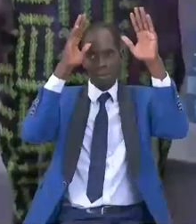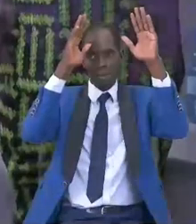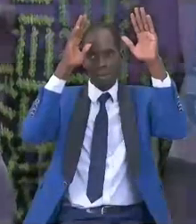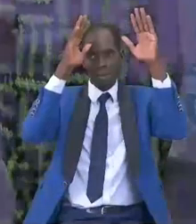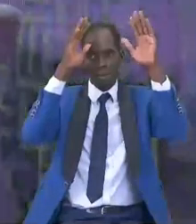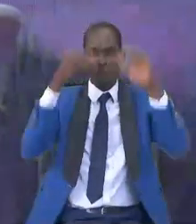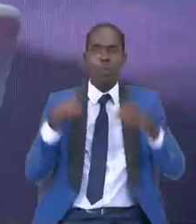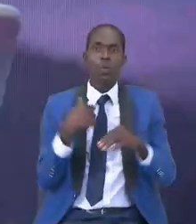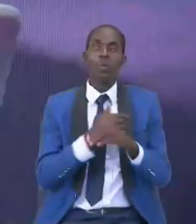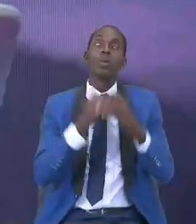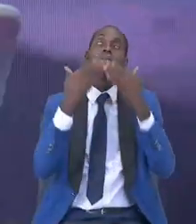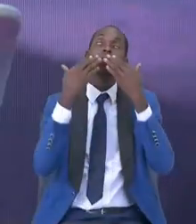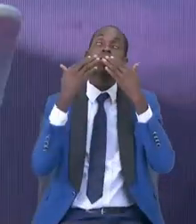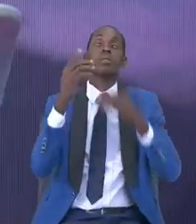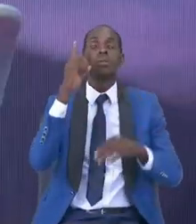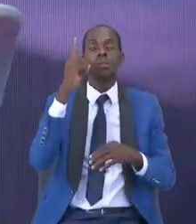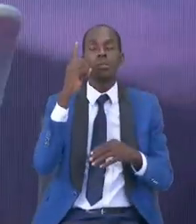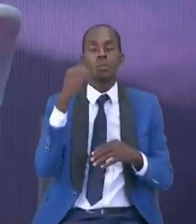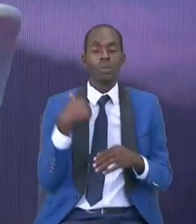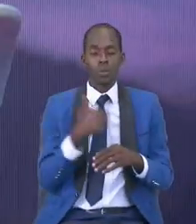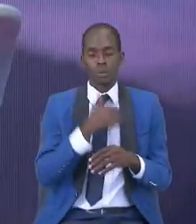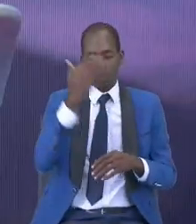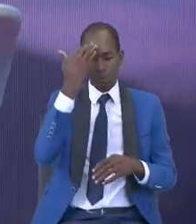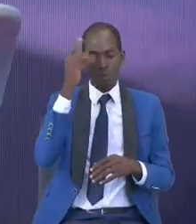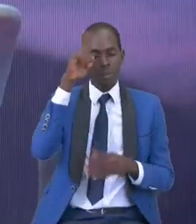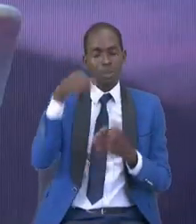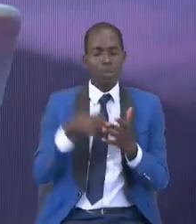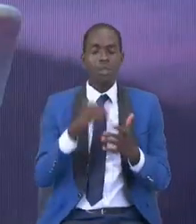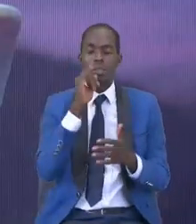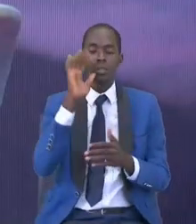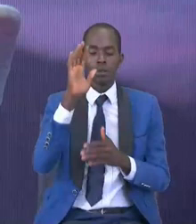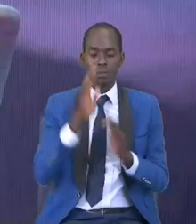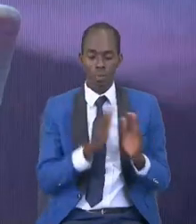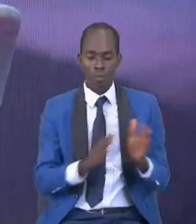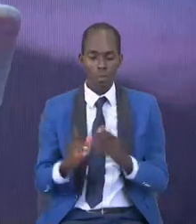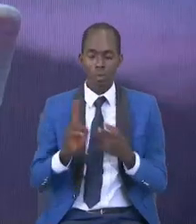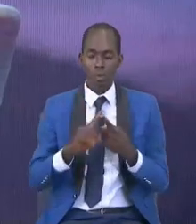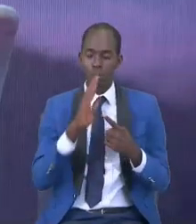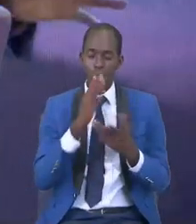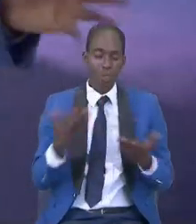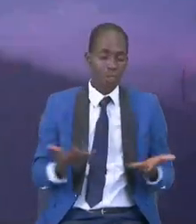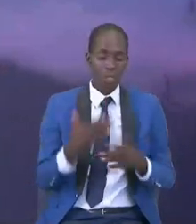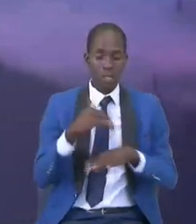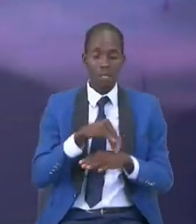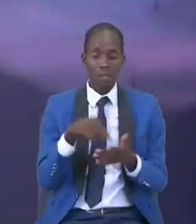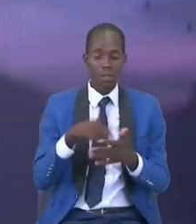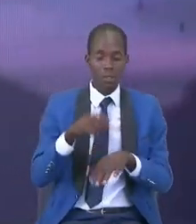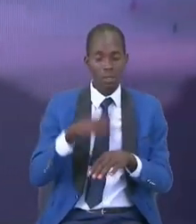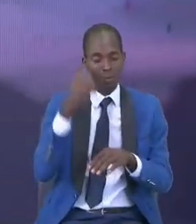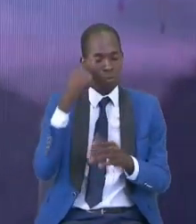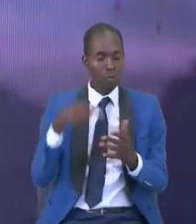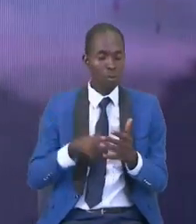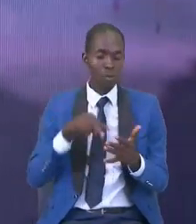Père, nous te remercions. Nous savons que c'est ton plan d'être en ce lieu, en